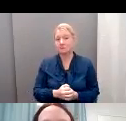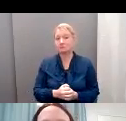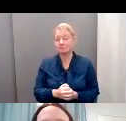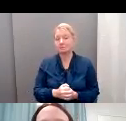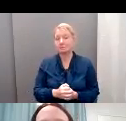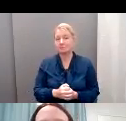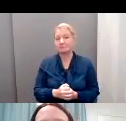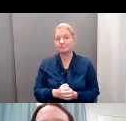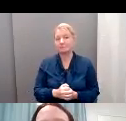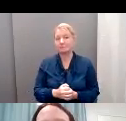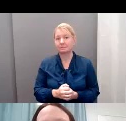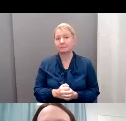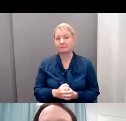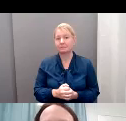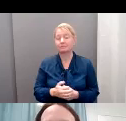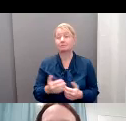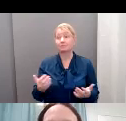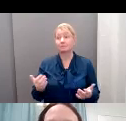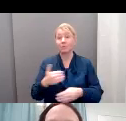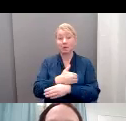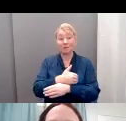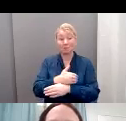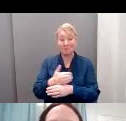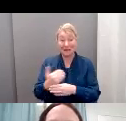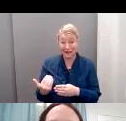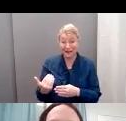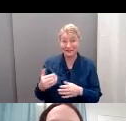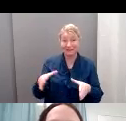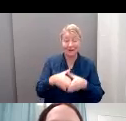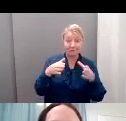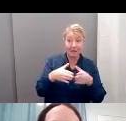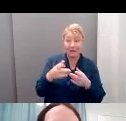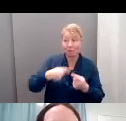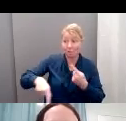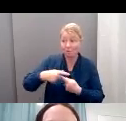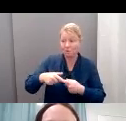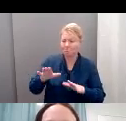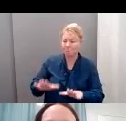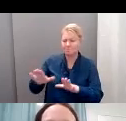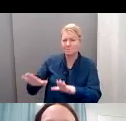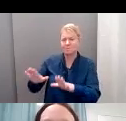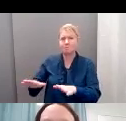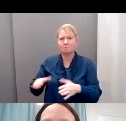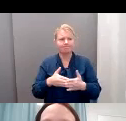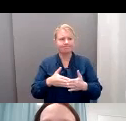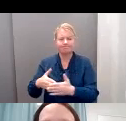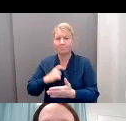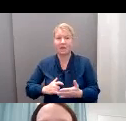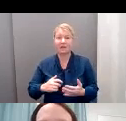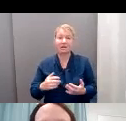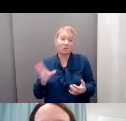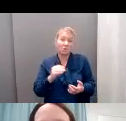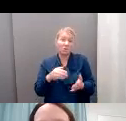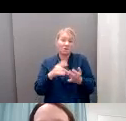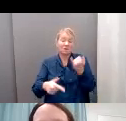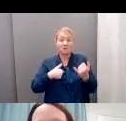Och sen begränsningar av familj och omgivning och även begränsningar av sig själv. Ja, så kommer jag också ta